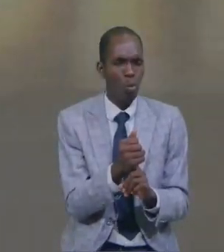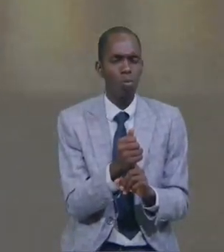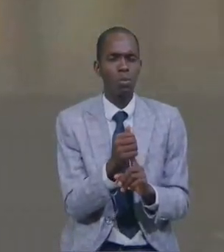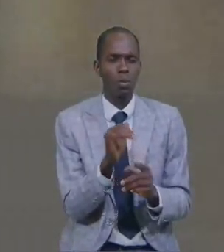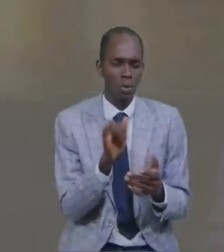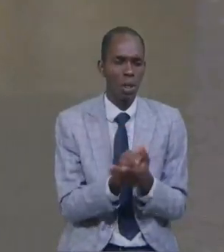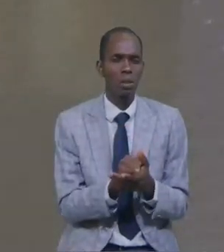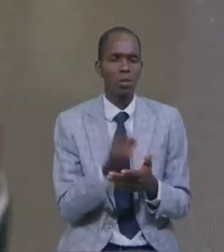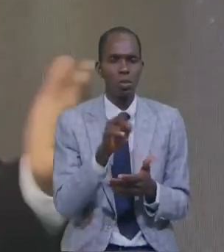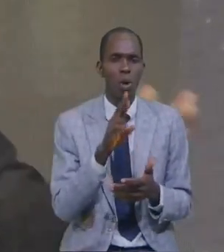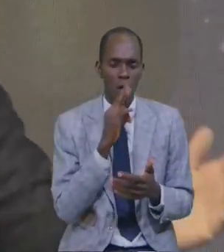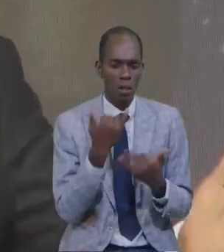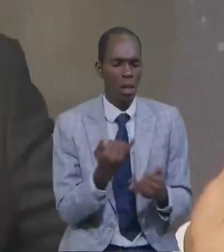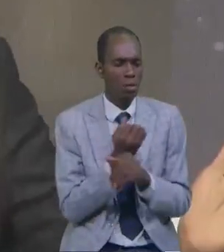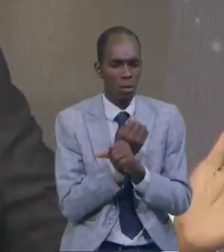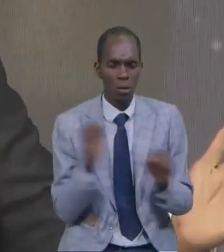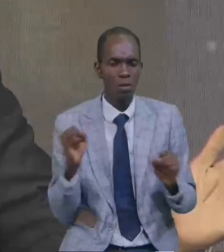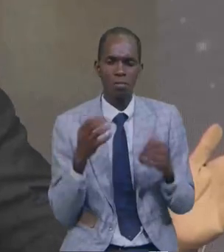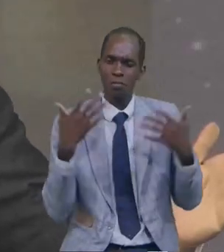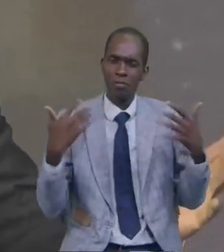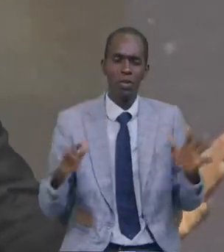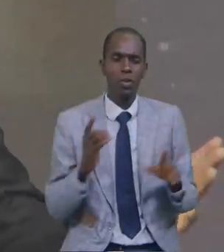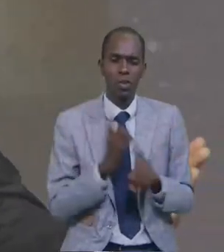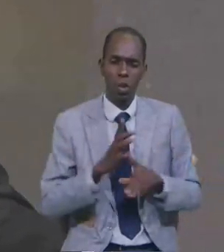Que dois-je faire? Tu te repens.